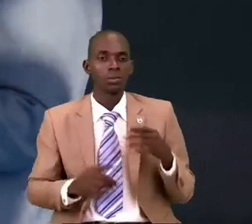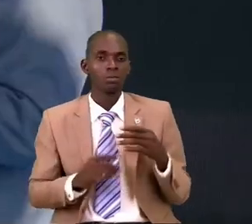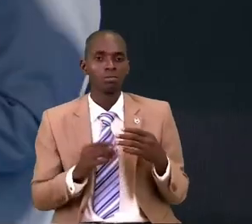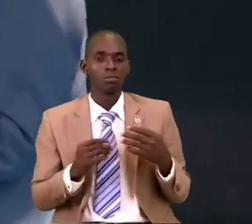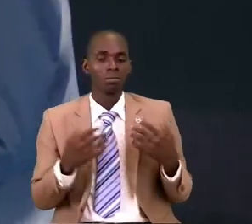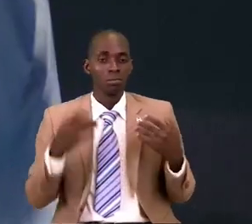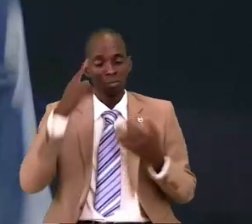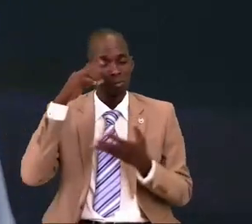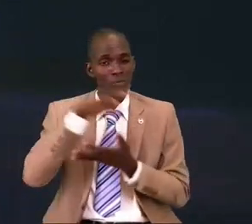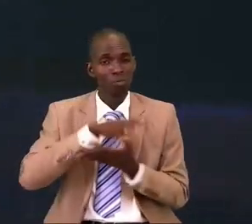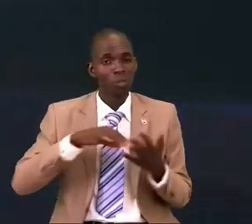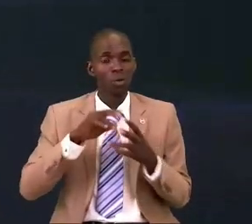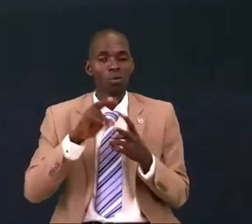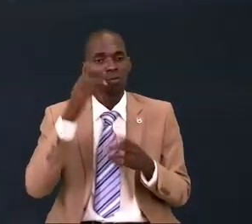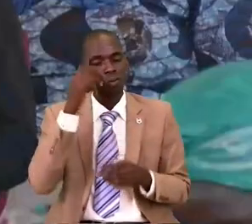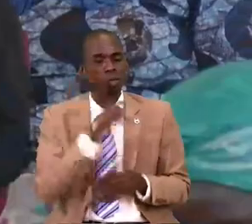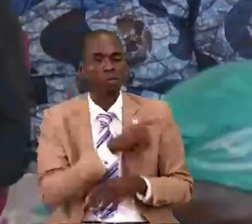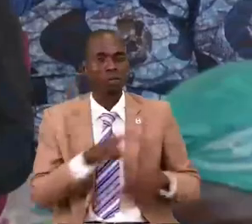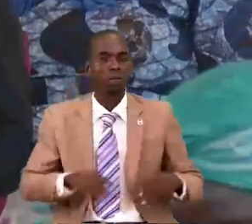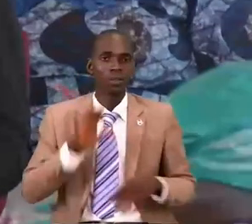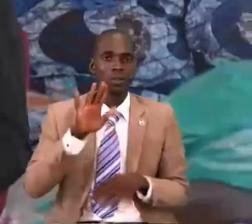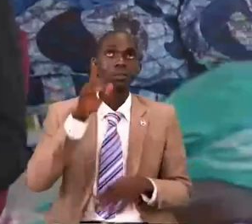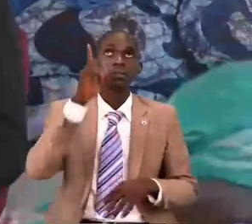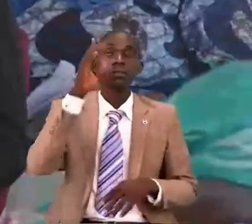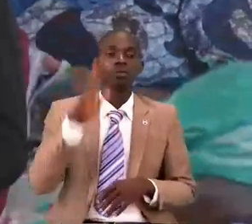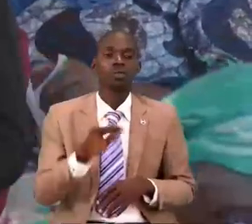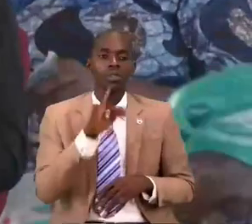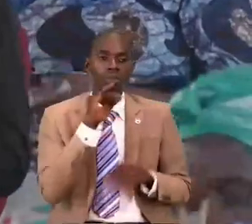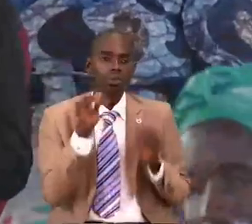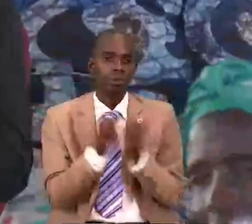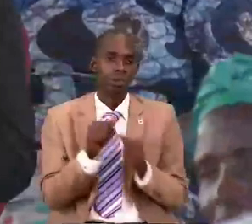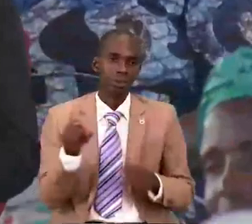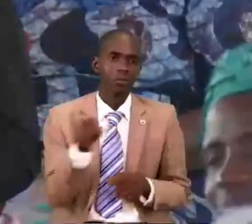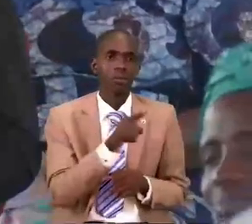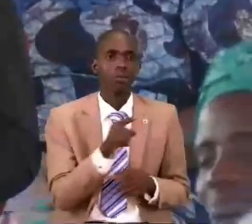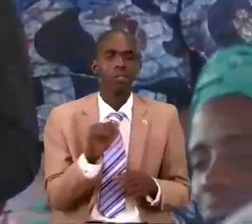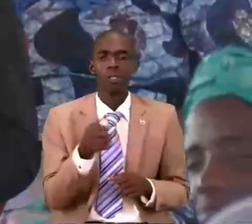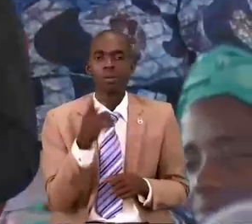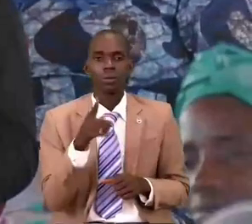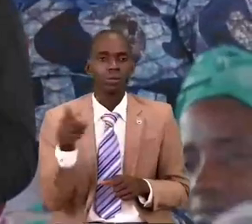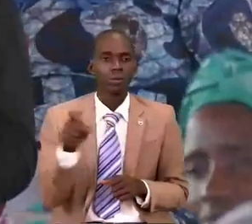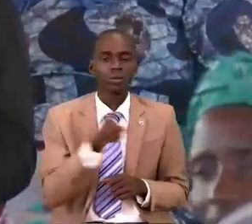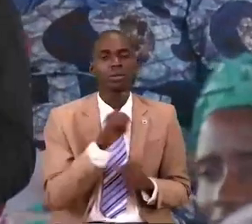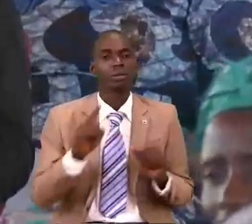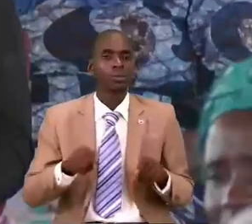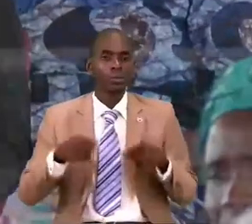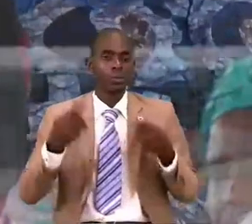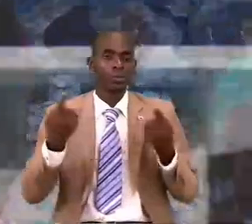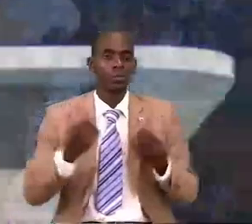car l'Éternel ton Dieu est avec toi dans tout ce que tu entreprendras. Amen.